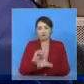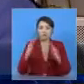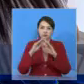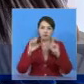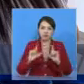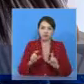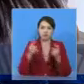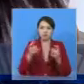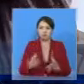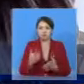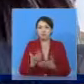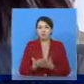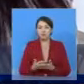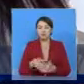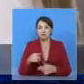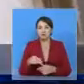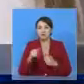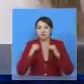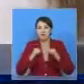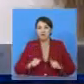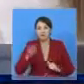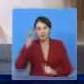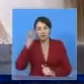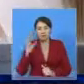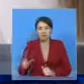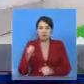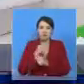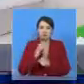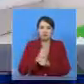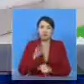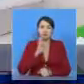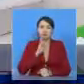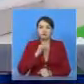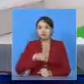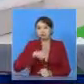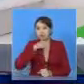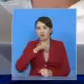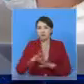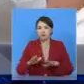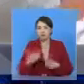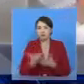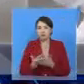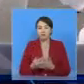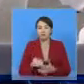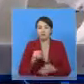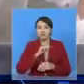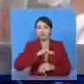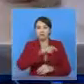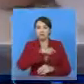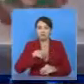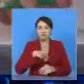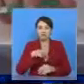сидели зря. Следующий проект «Мира», где психологи работают с девочками-подростками, проводят с ними специальные тренинги.